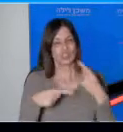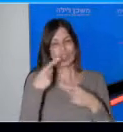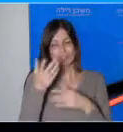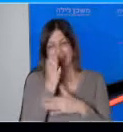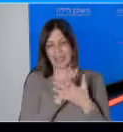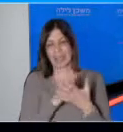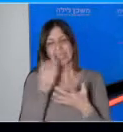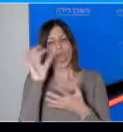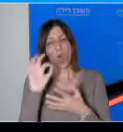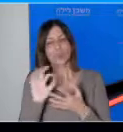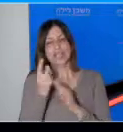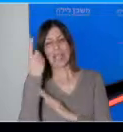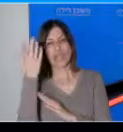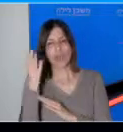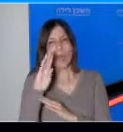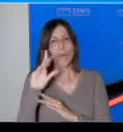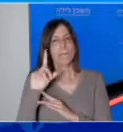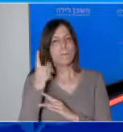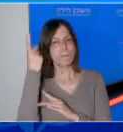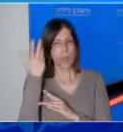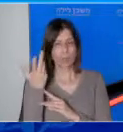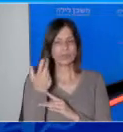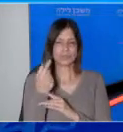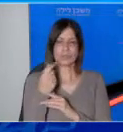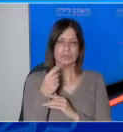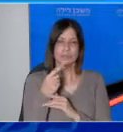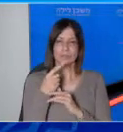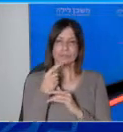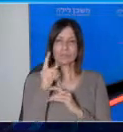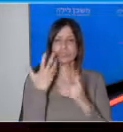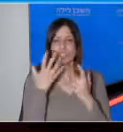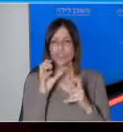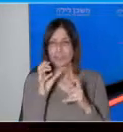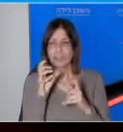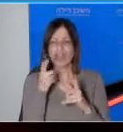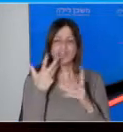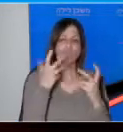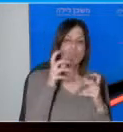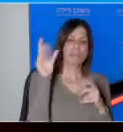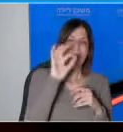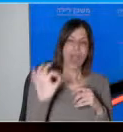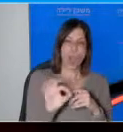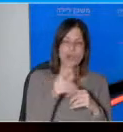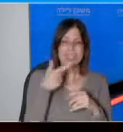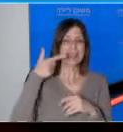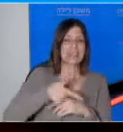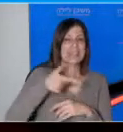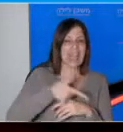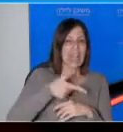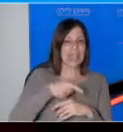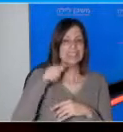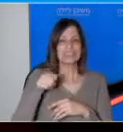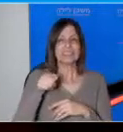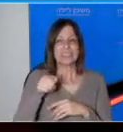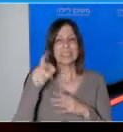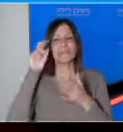המרכזי, האחוז הגבוה, שאנשים... בדיוק, כן. בין 70 ל-80 אחוזים מהדלק, הוא